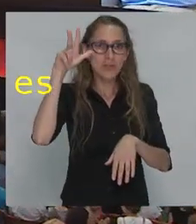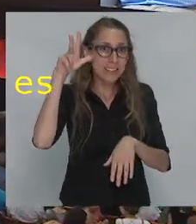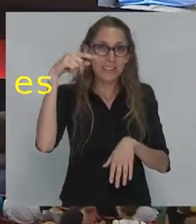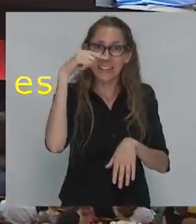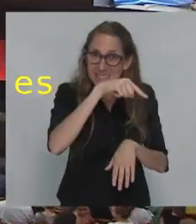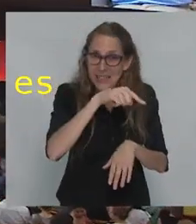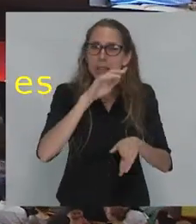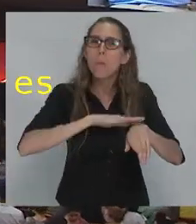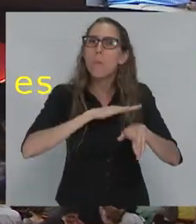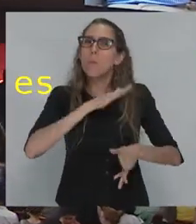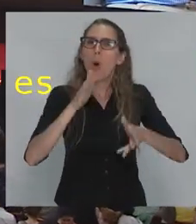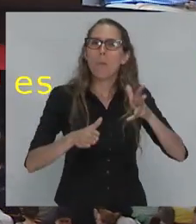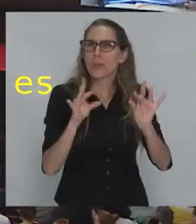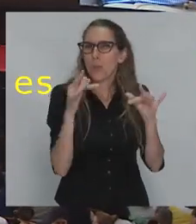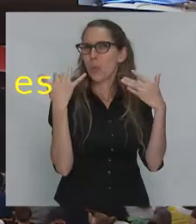savez qu'en